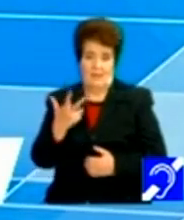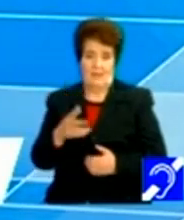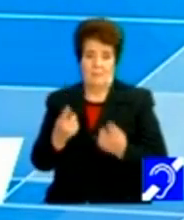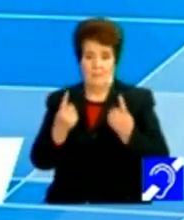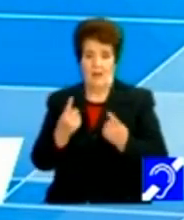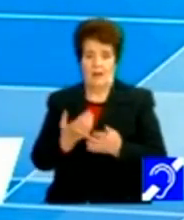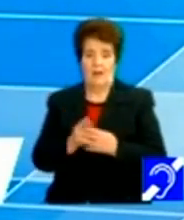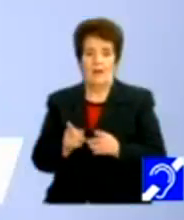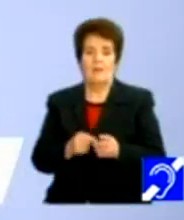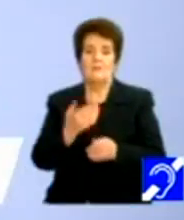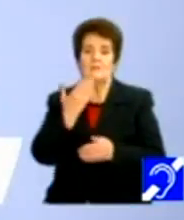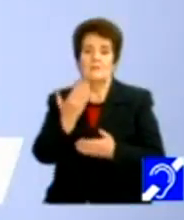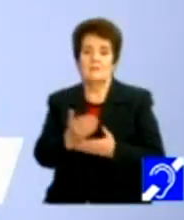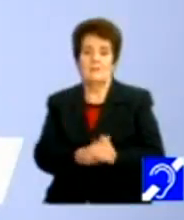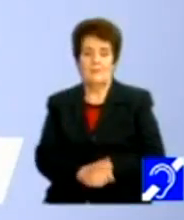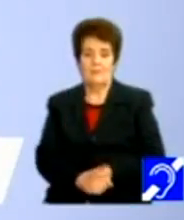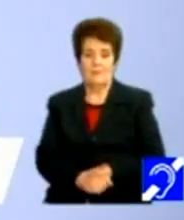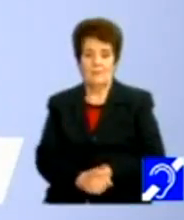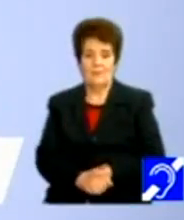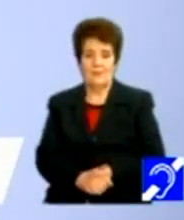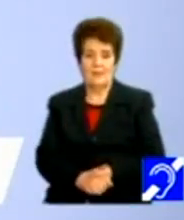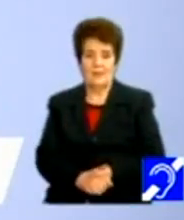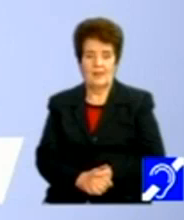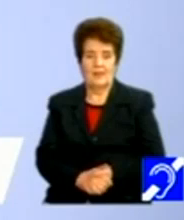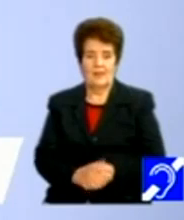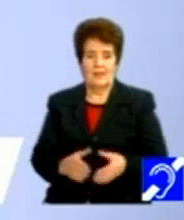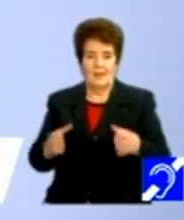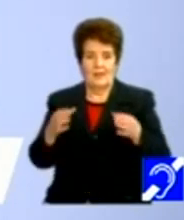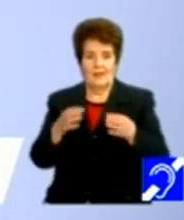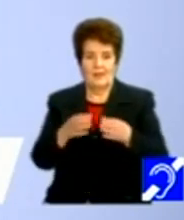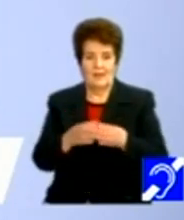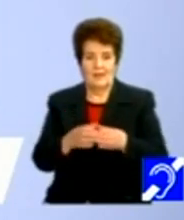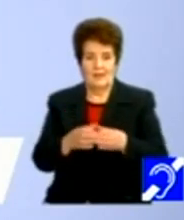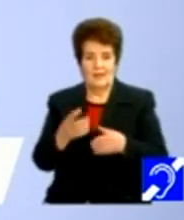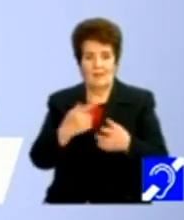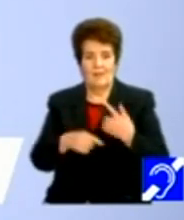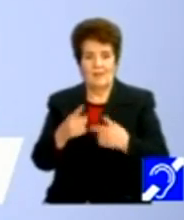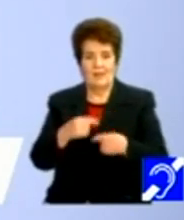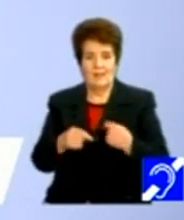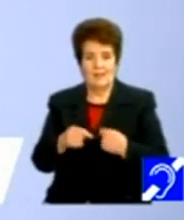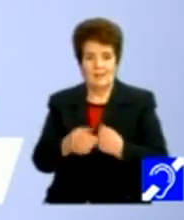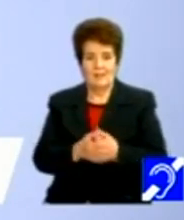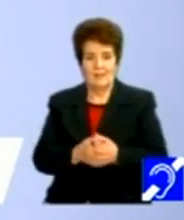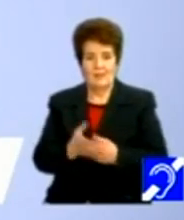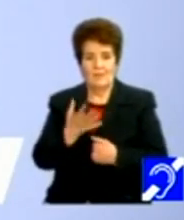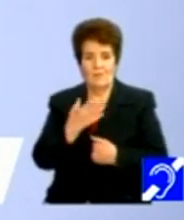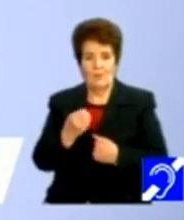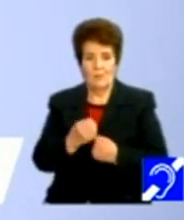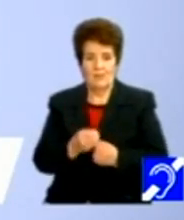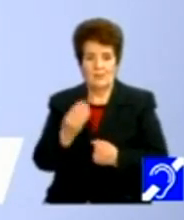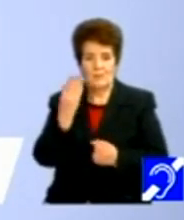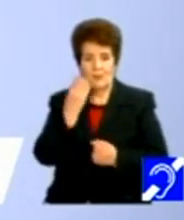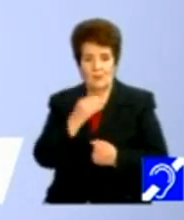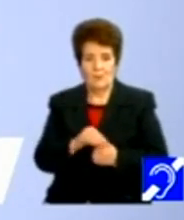viață? În viața noastră. Jocurile Olimpice de la Atlanta, care rămân o frumoasă performanță,